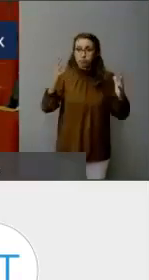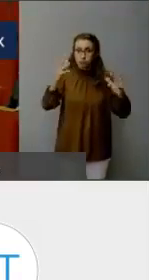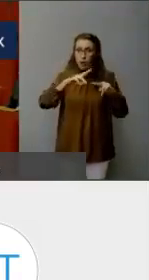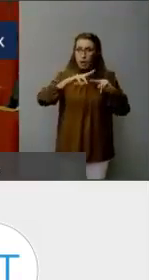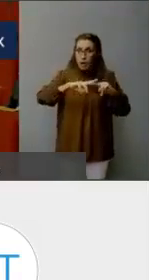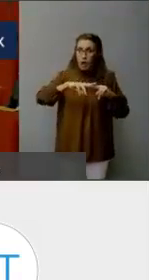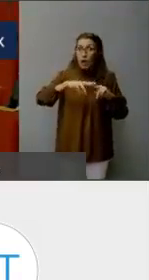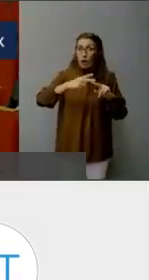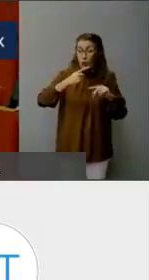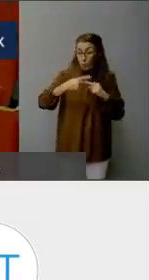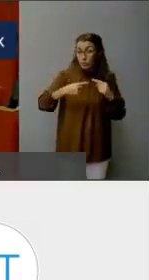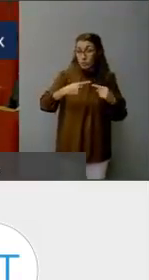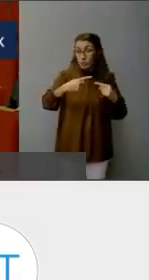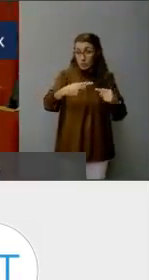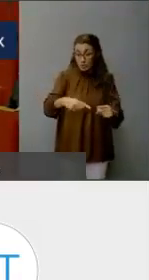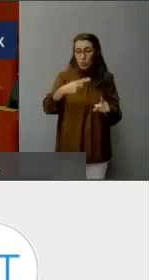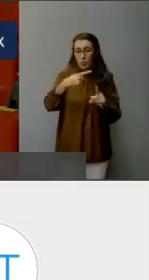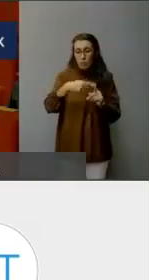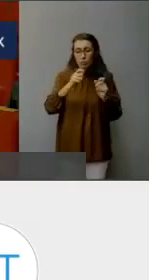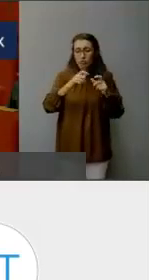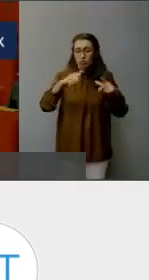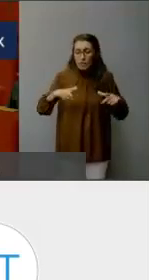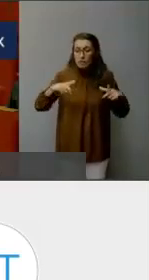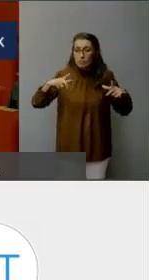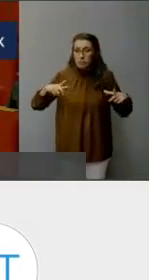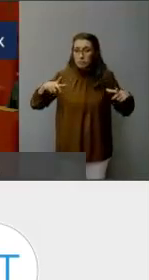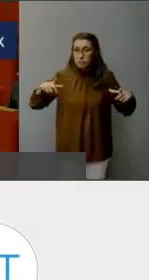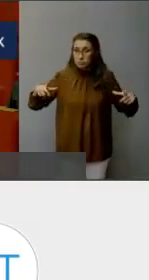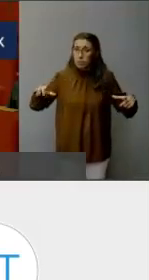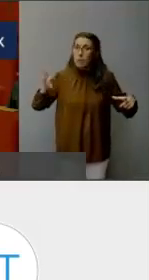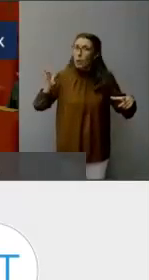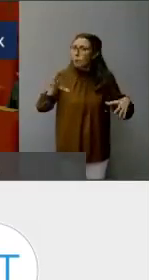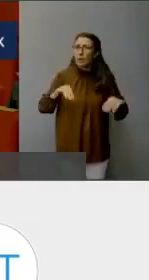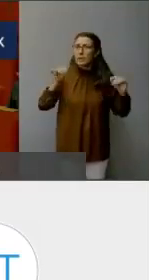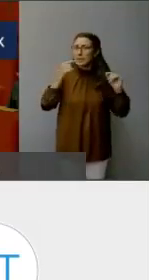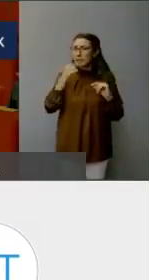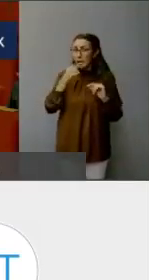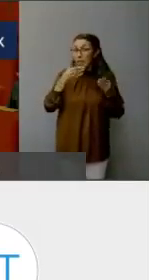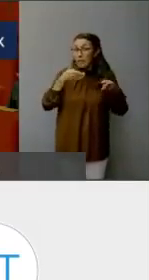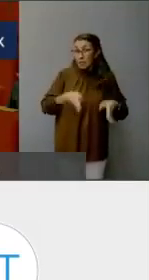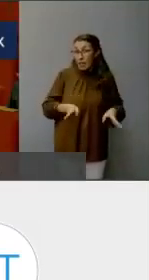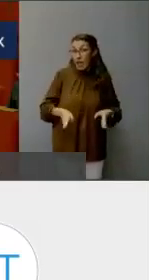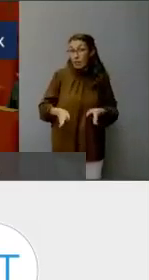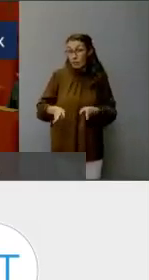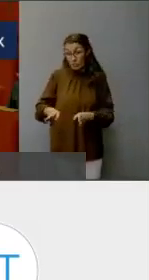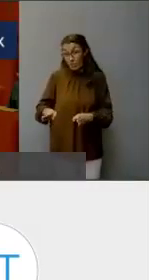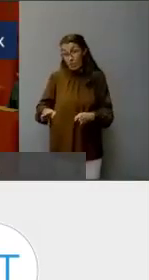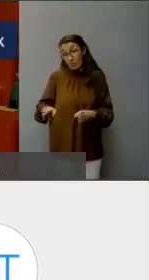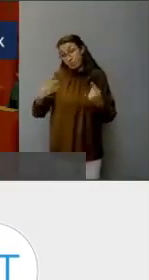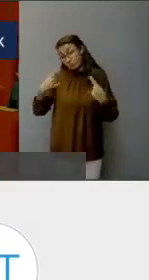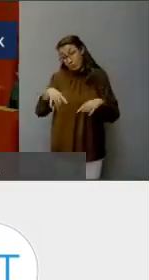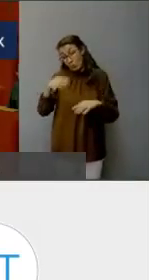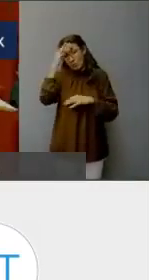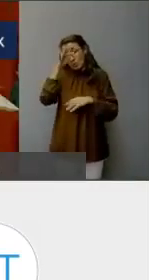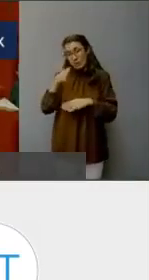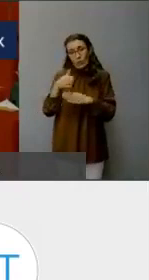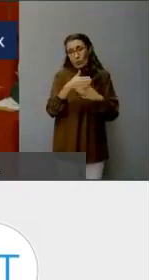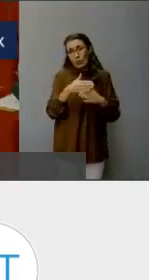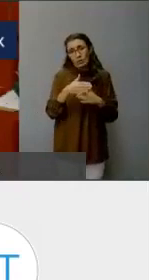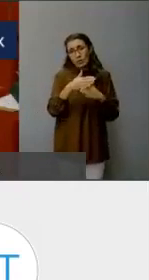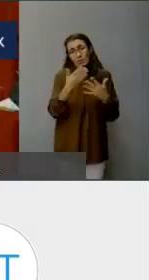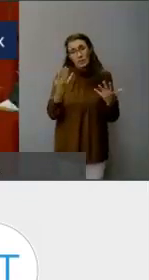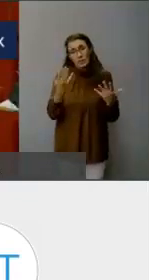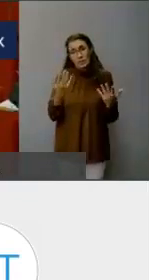a partire dalla demografia certamente quella un obiettivo condiviso ma non realizzato